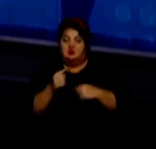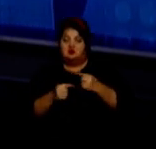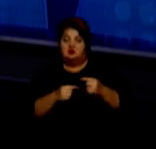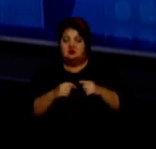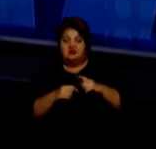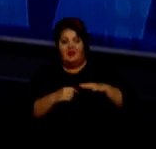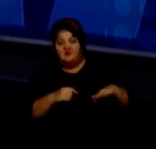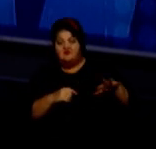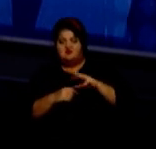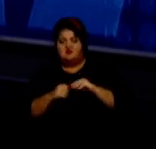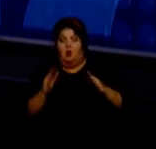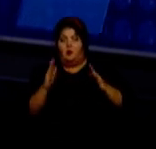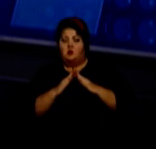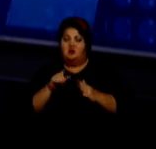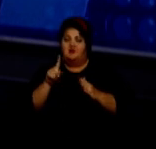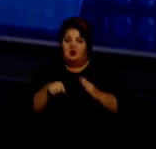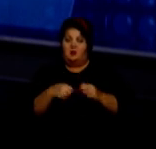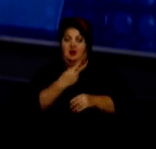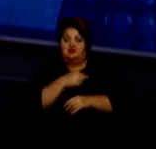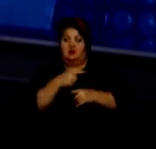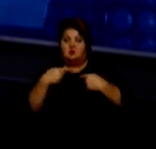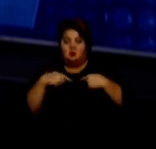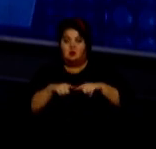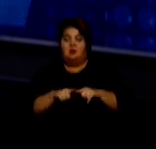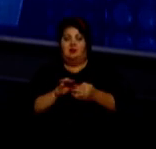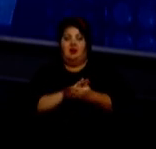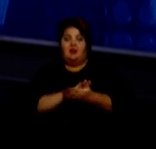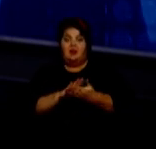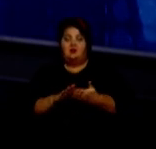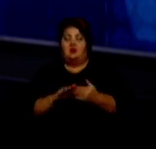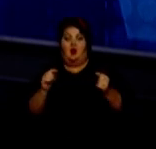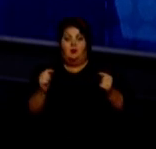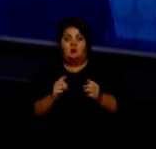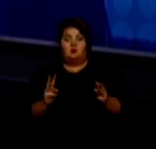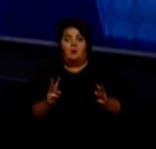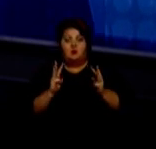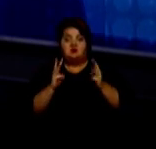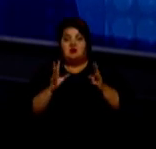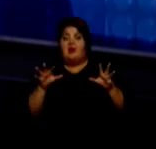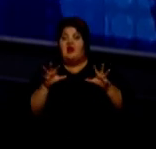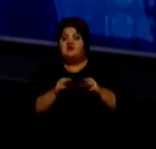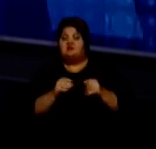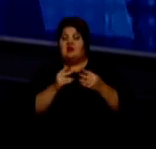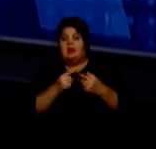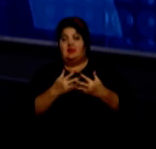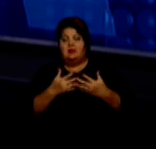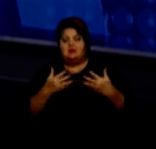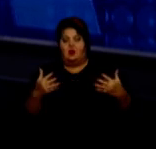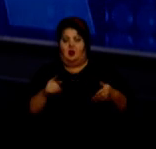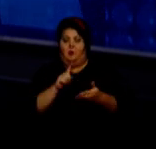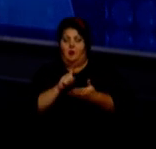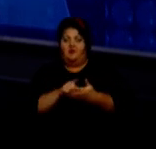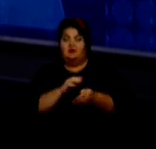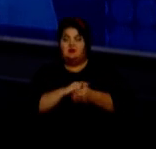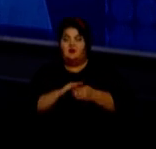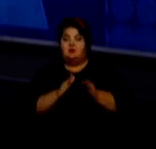всі будівельні вимоги, санітарно-технічні, гігієнічні, протипожежні, всі, які завгодно, повинні виконуватись